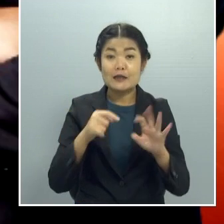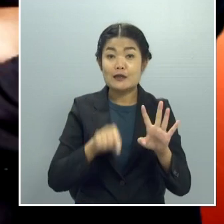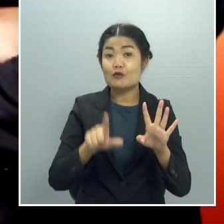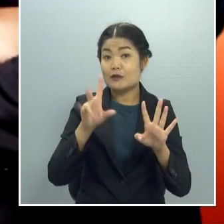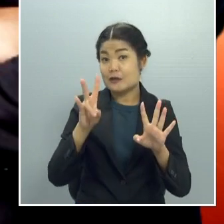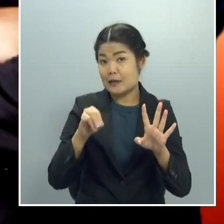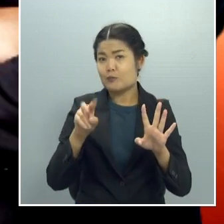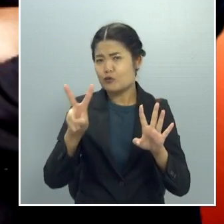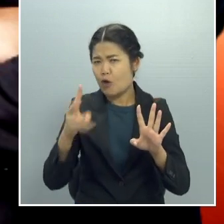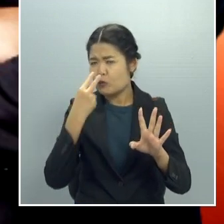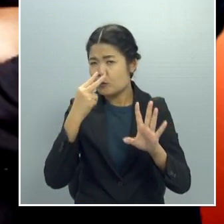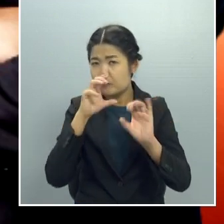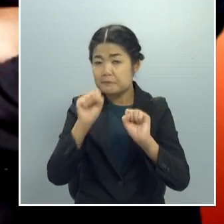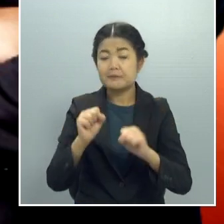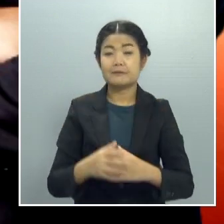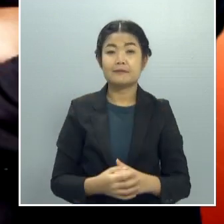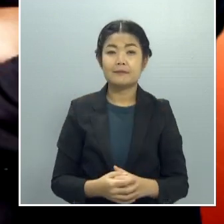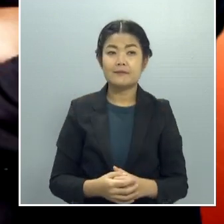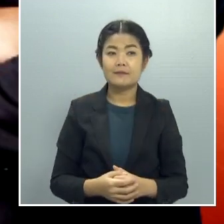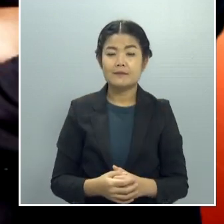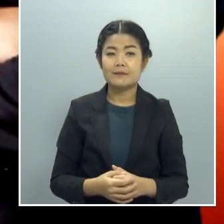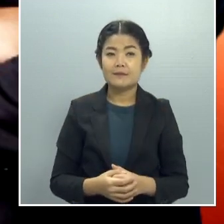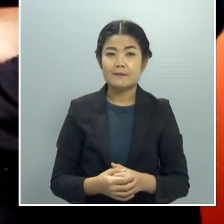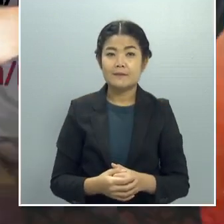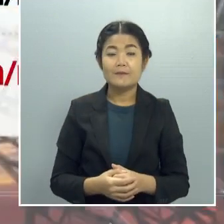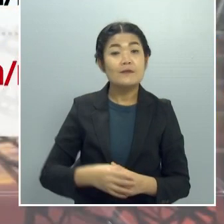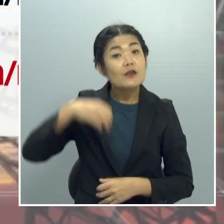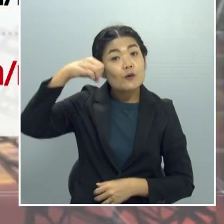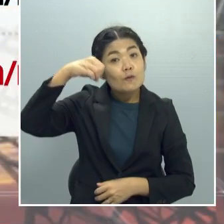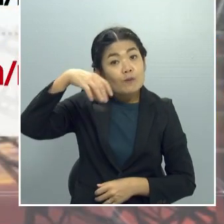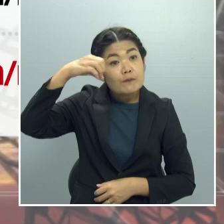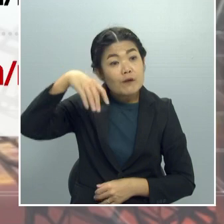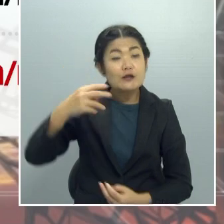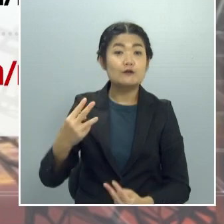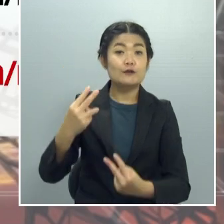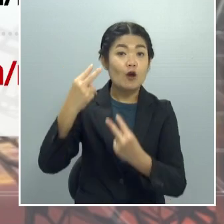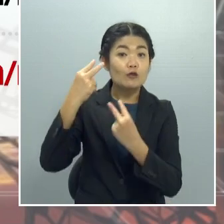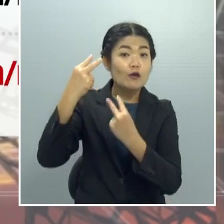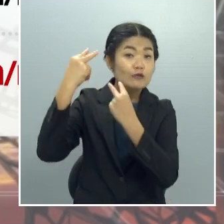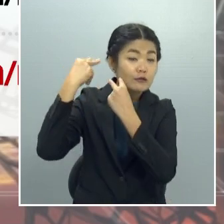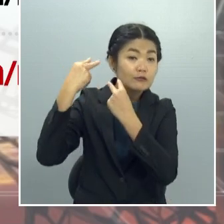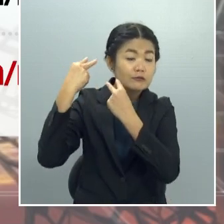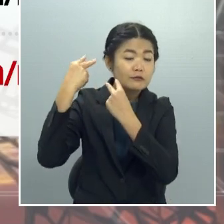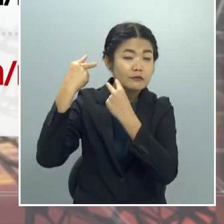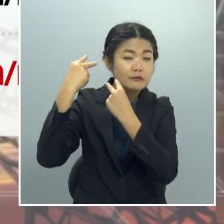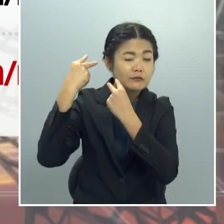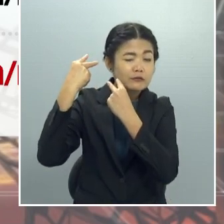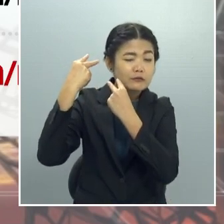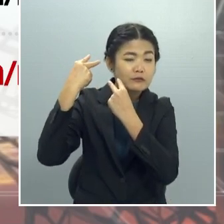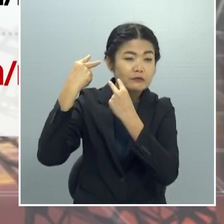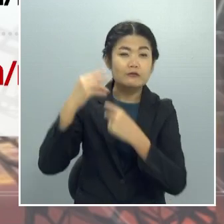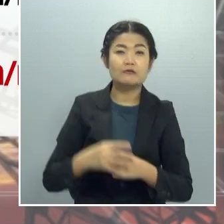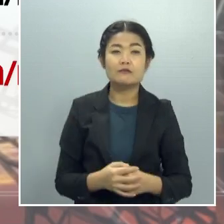ให้ดูกันสักนิดนึงสถิติค่าไฟในรอบ 4แสดงว่าเสียรอบ